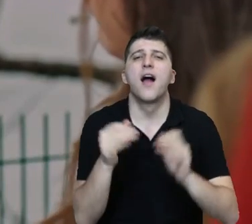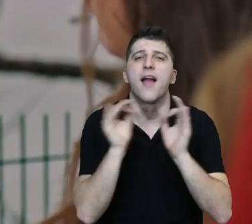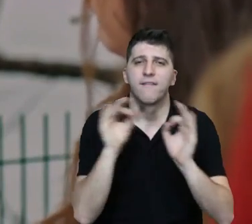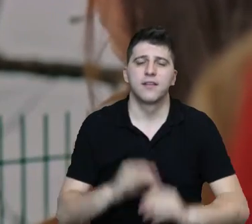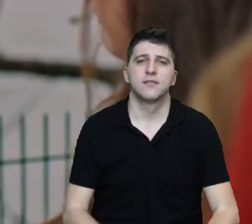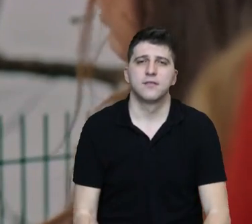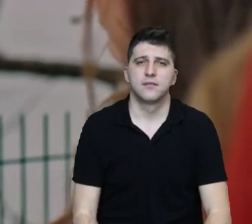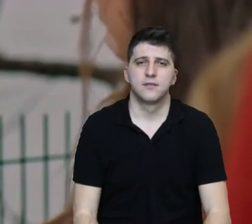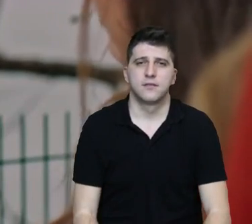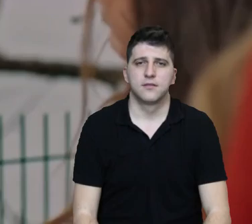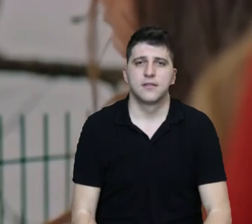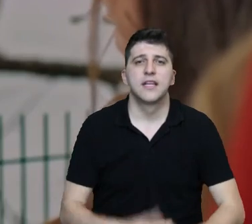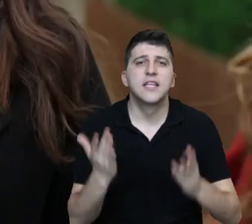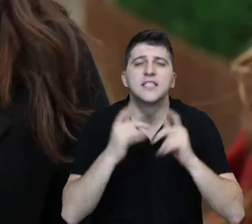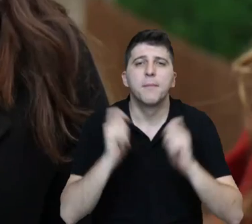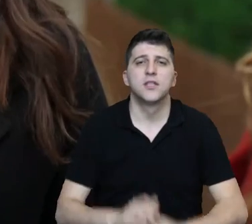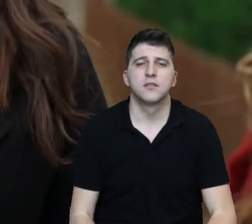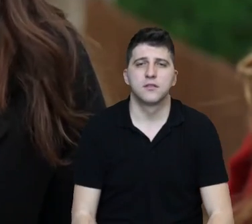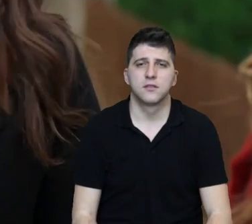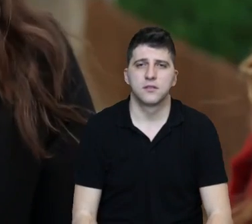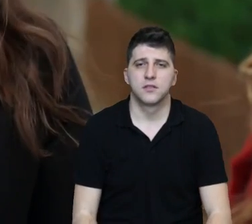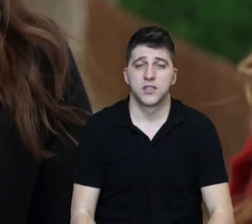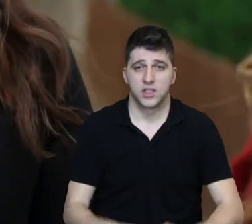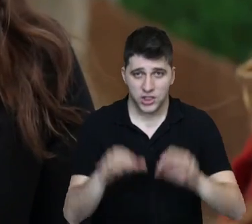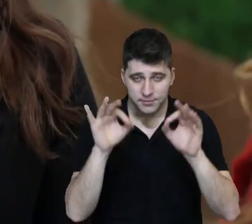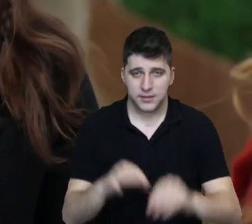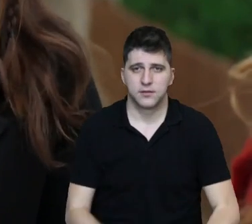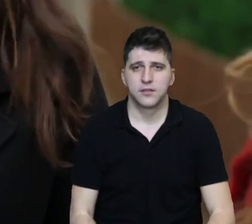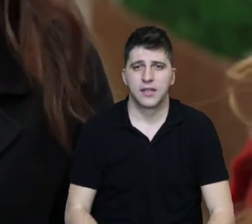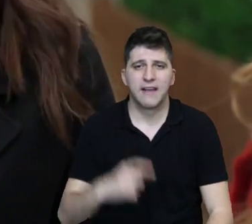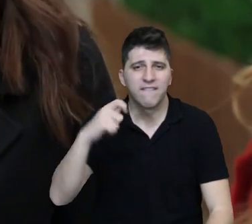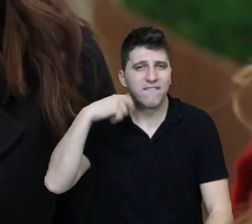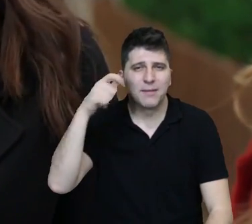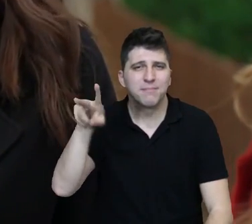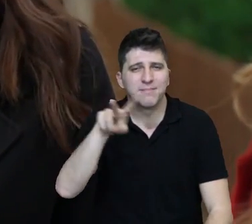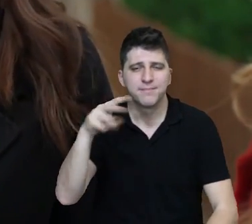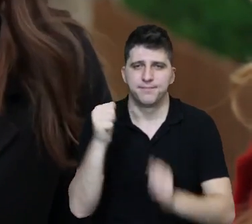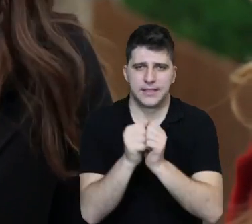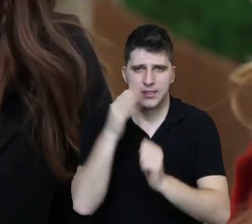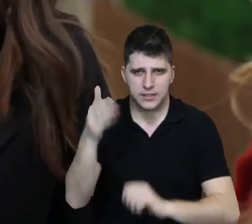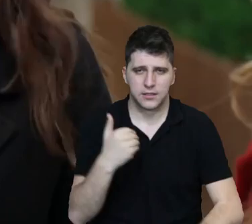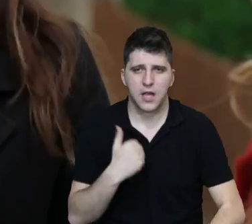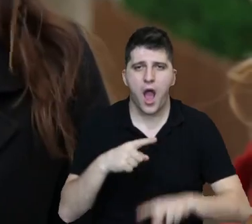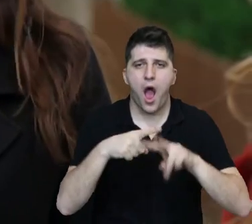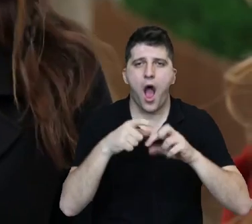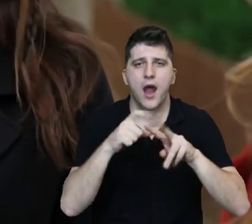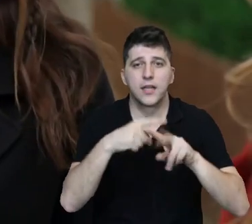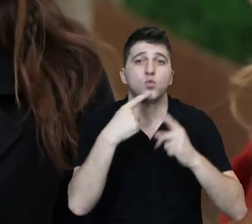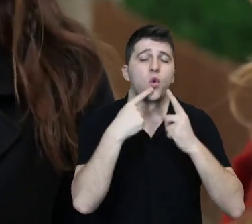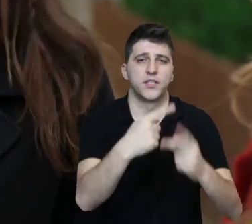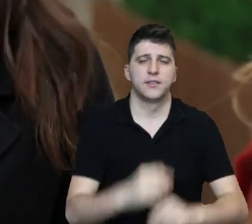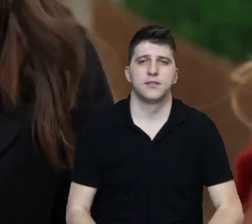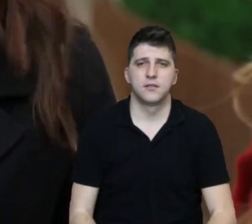Evet. Nasıl yapacağız? Şimdi filmcilerin yanına gideceğiz. Arda'ya da